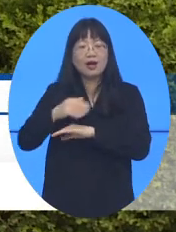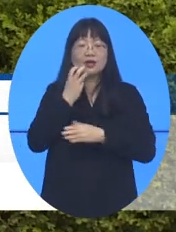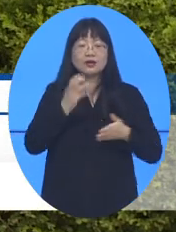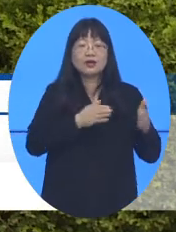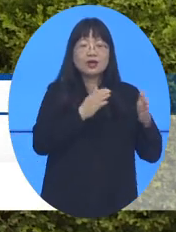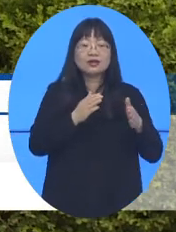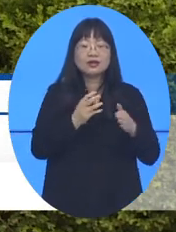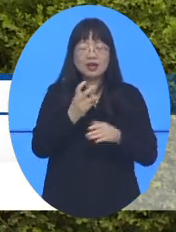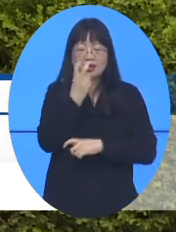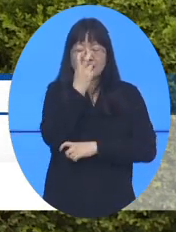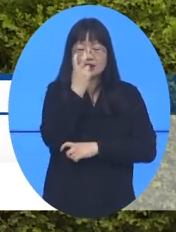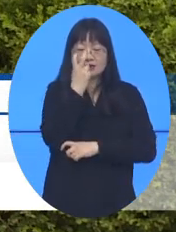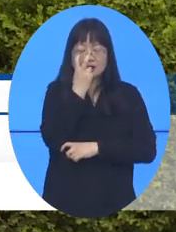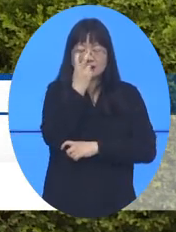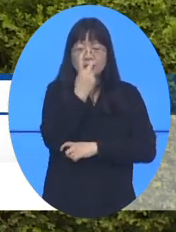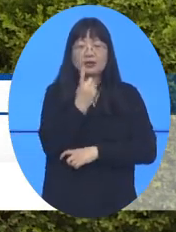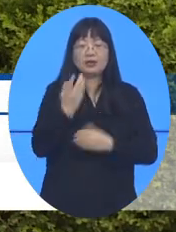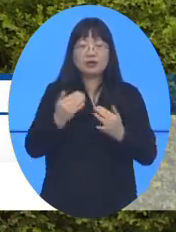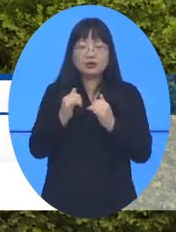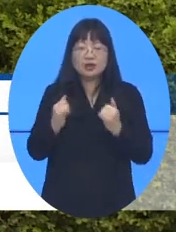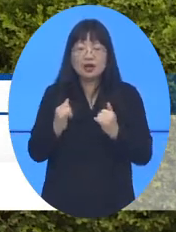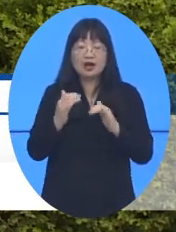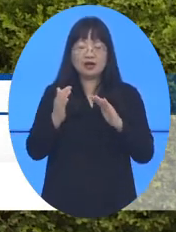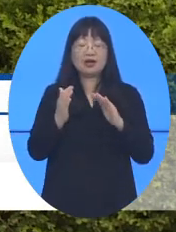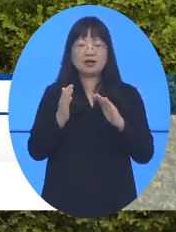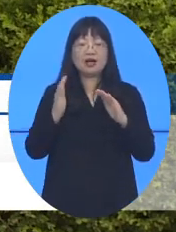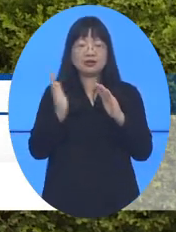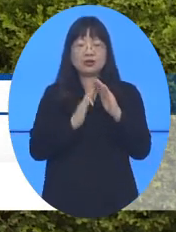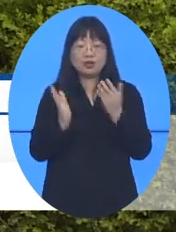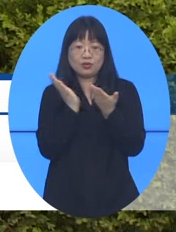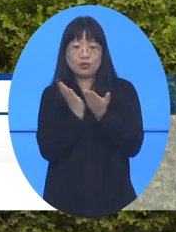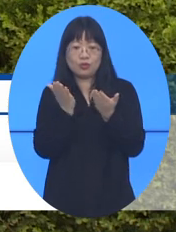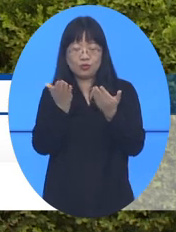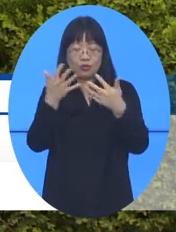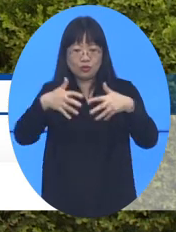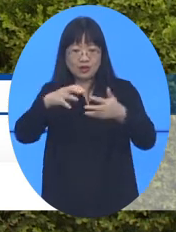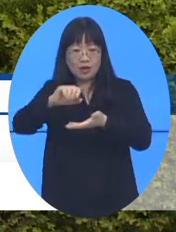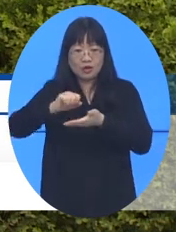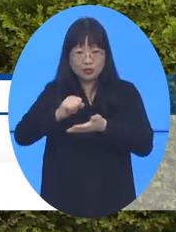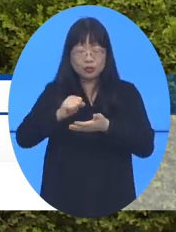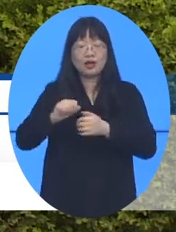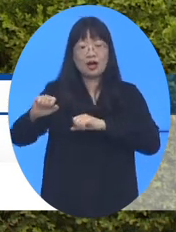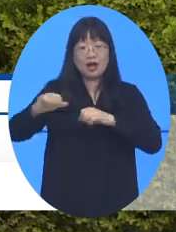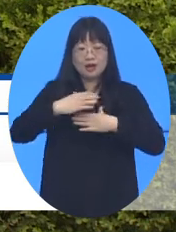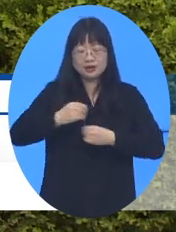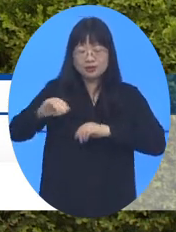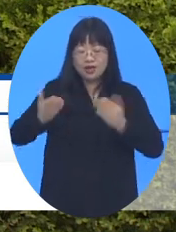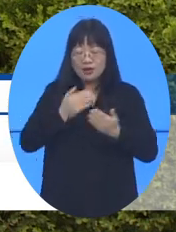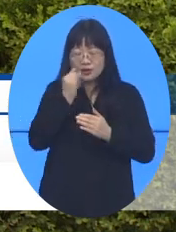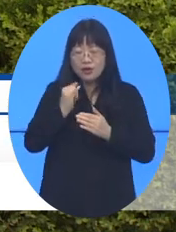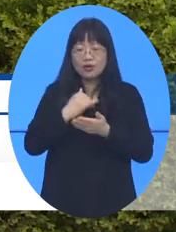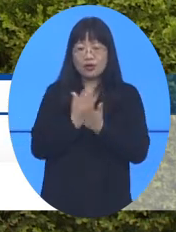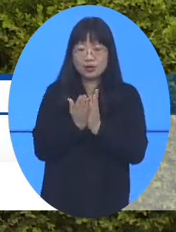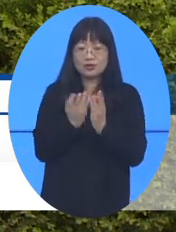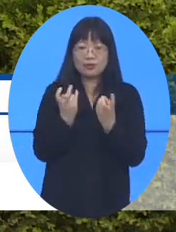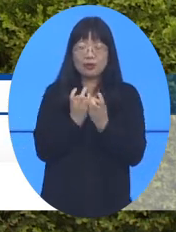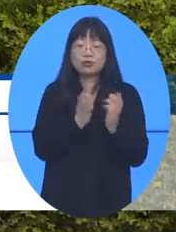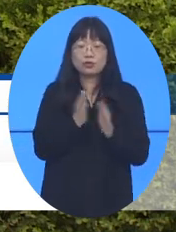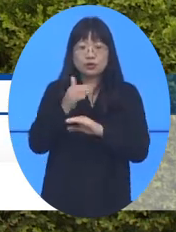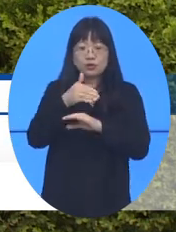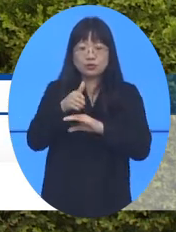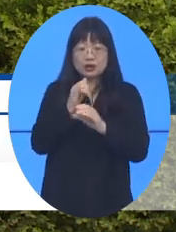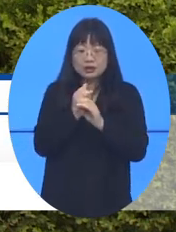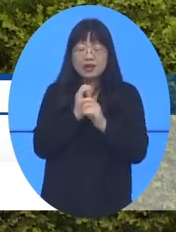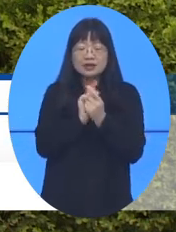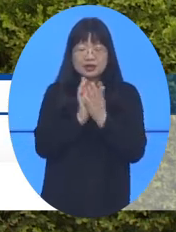경기도는 경비 노동자와 정당한 노동권익을 보호받으며 안심하고 일할 수 있도록 다양한 정책을 지속적으로 발굴할 계획입니다 향후